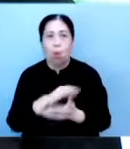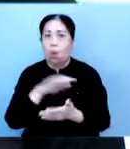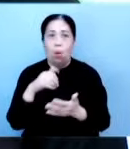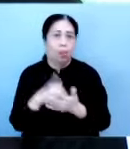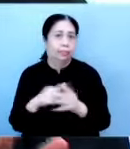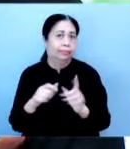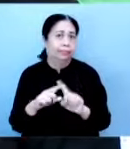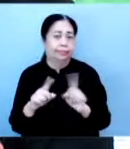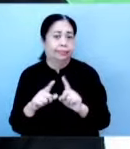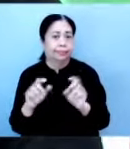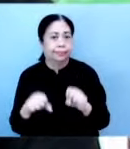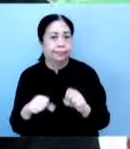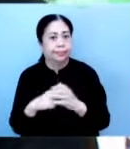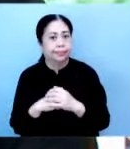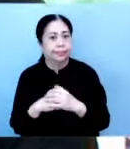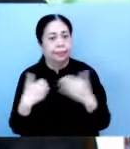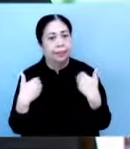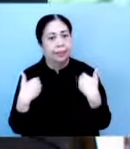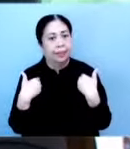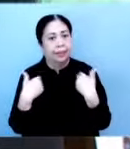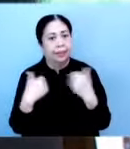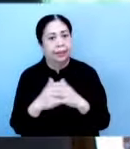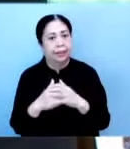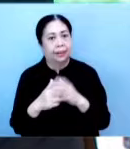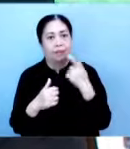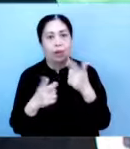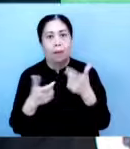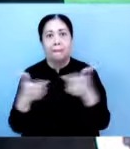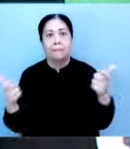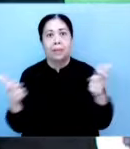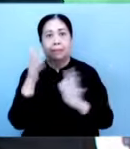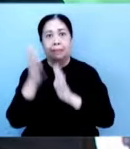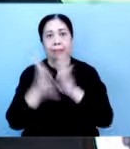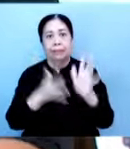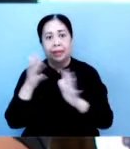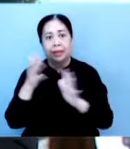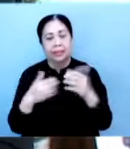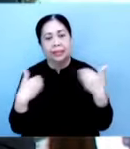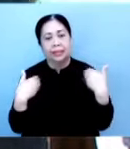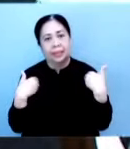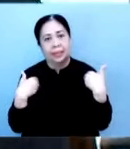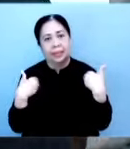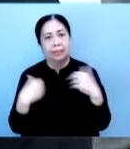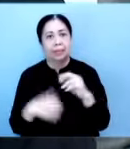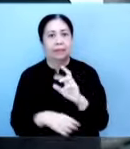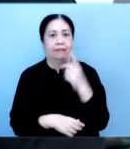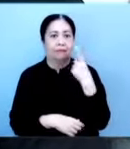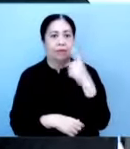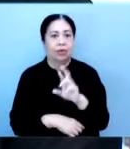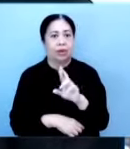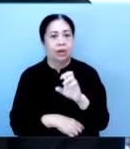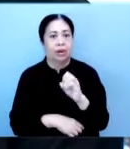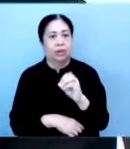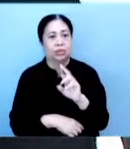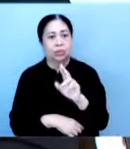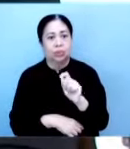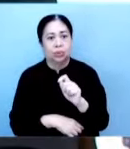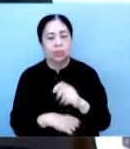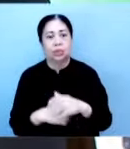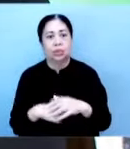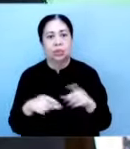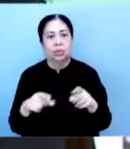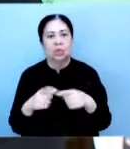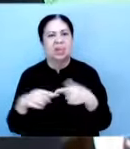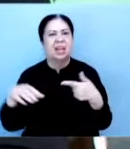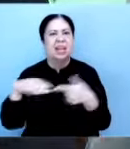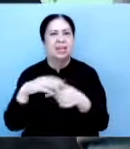kumbaga parang meron kasi kaming pang big parties may pang ah Resort ito usually pang garage